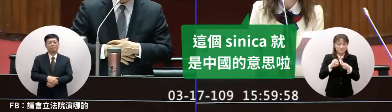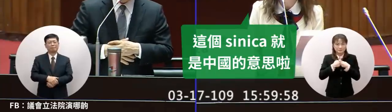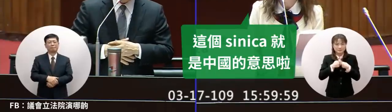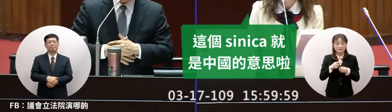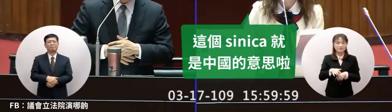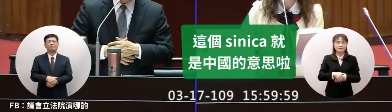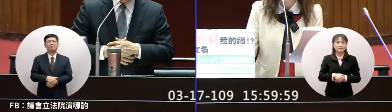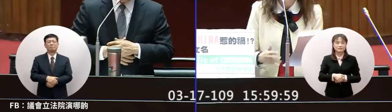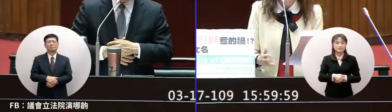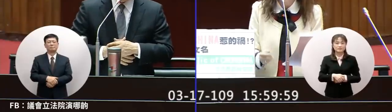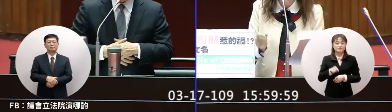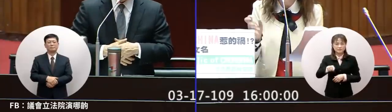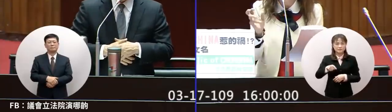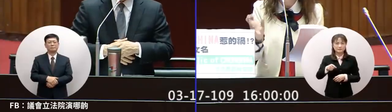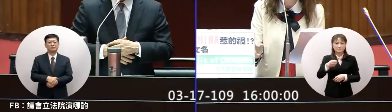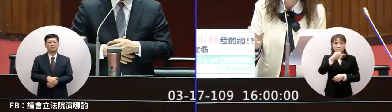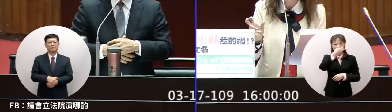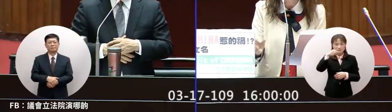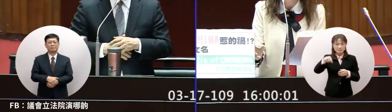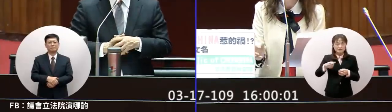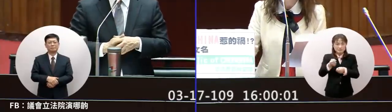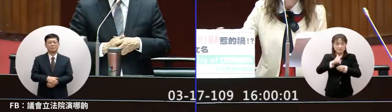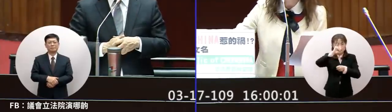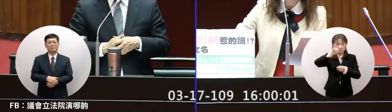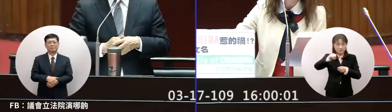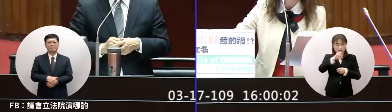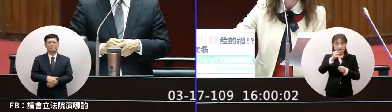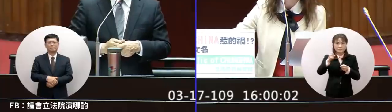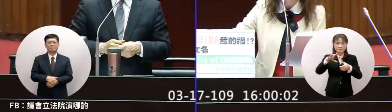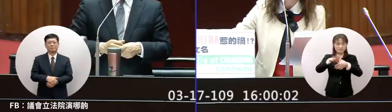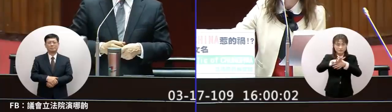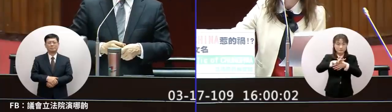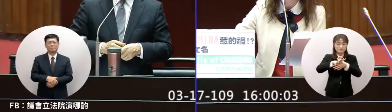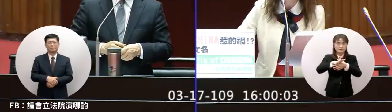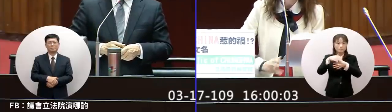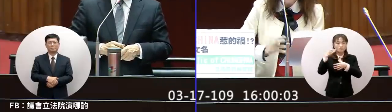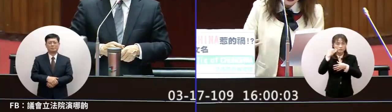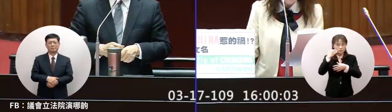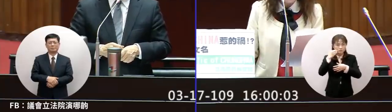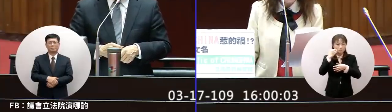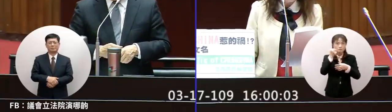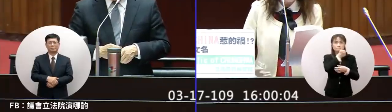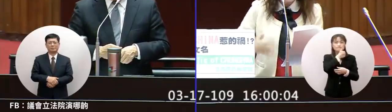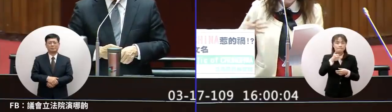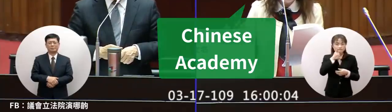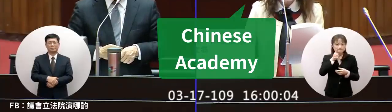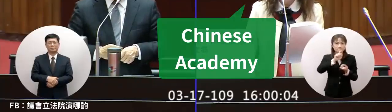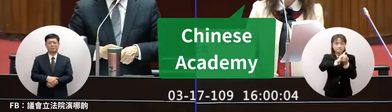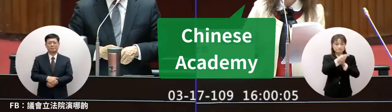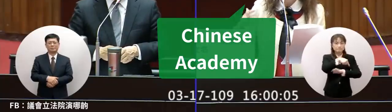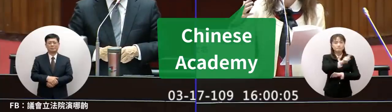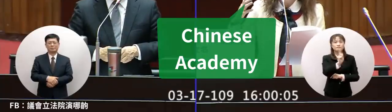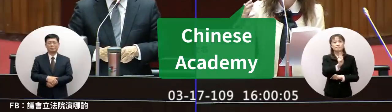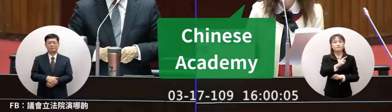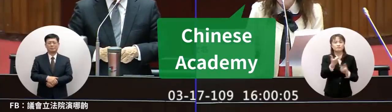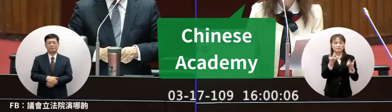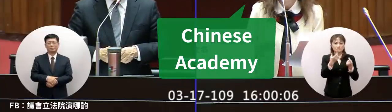中国的意思啦，翻译起来，你若甲这个拉丁文当去 Google 英文来翻译，嘛是就是